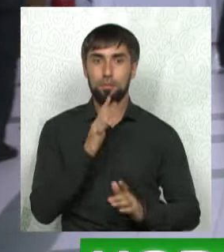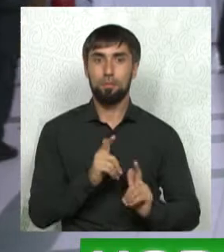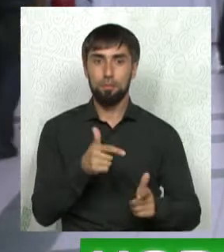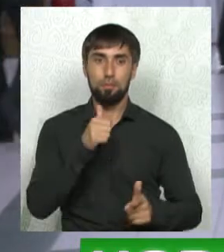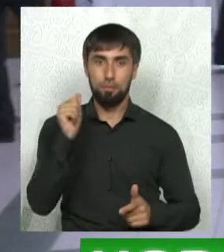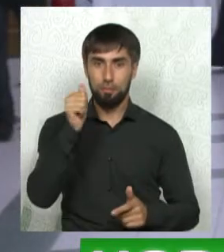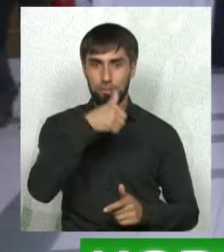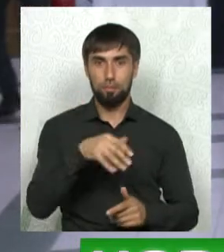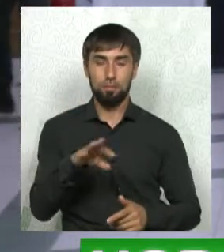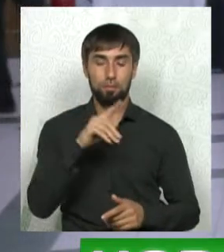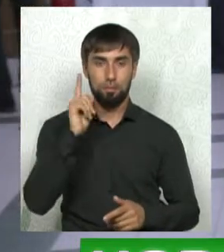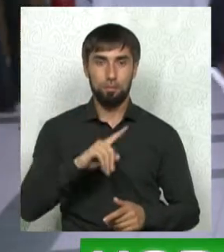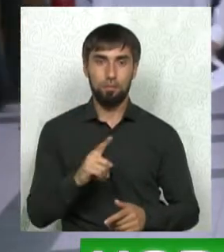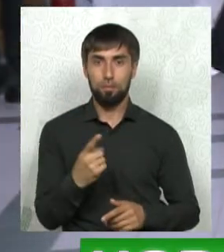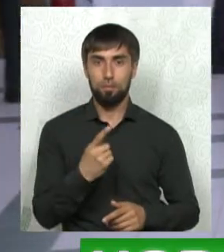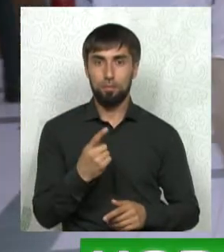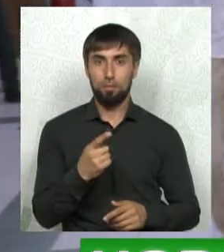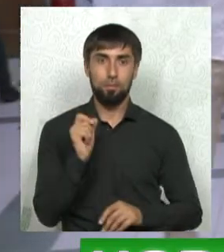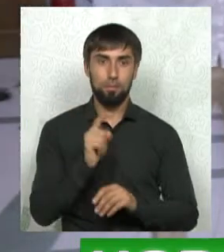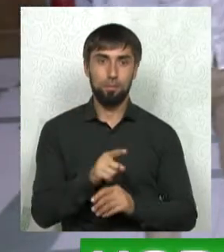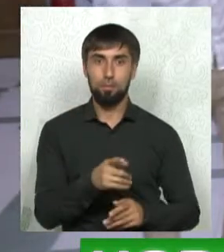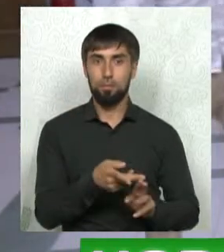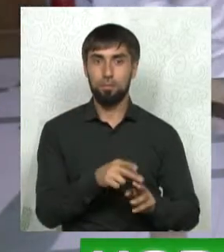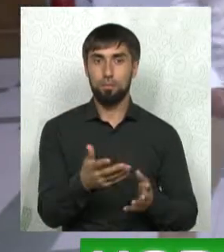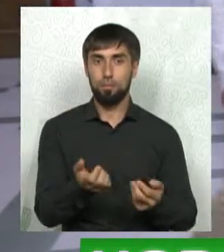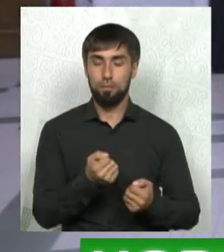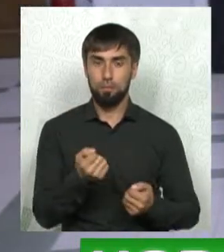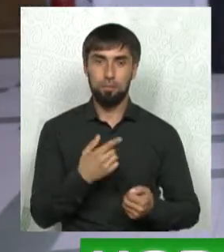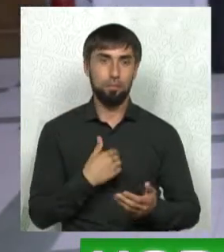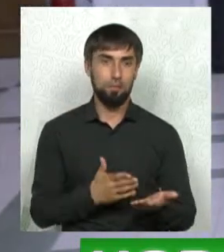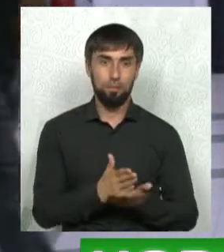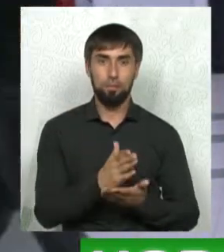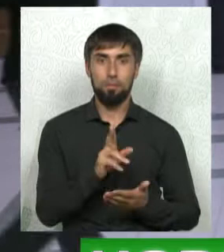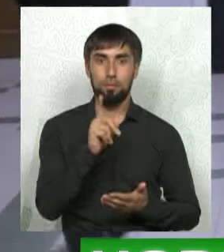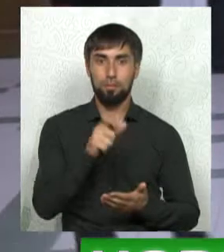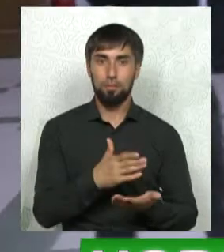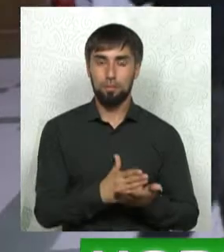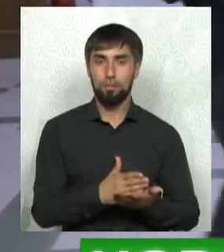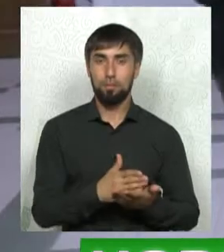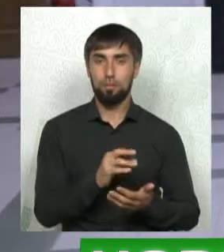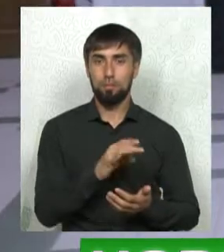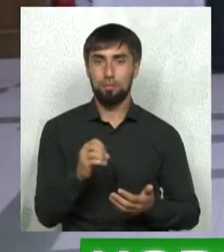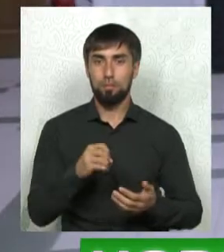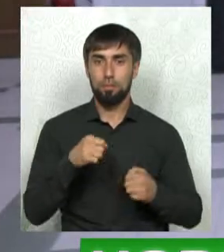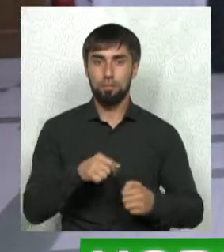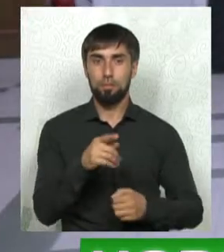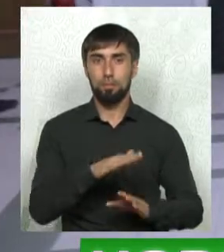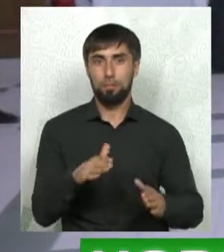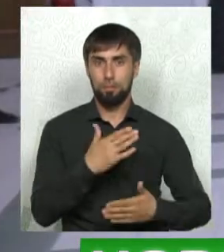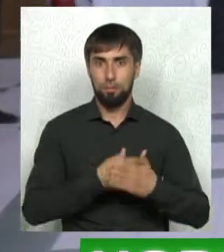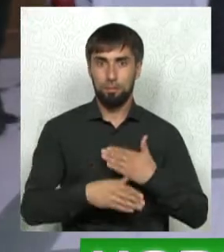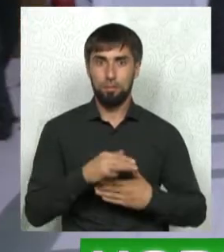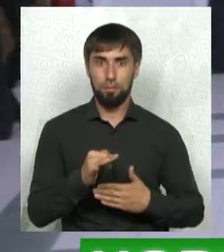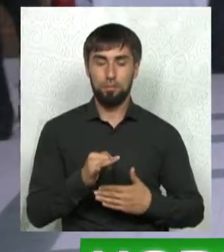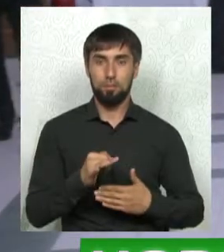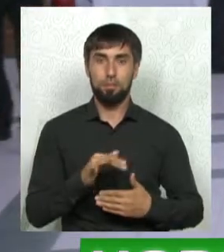годы, естественно, знают, что первый приказ о зачислении у нас выходил для детей, имеющих особые права, это дети-инвалиды,